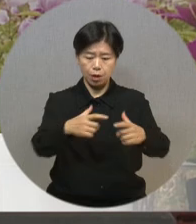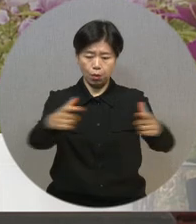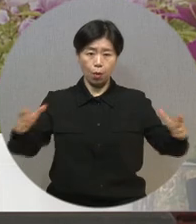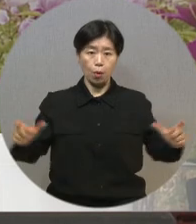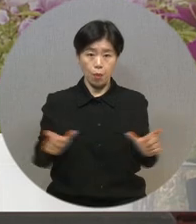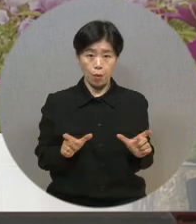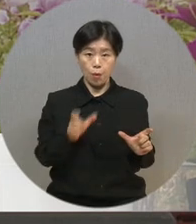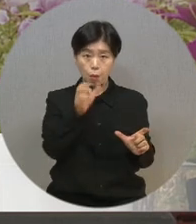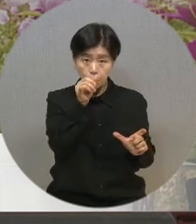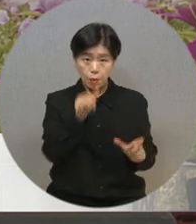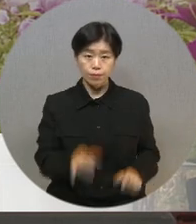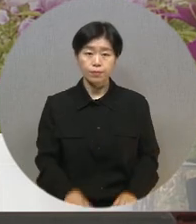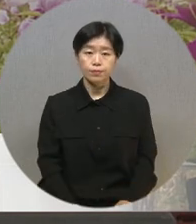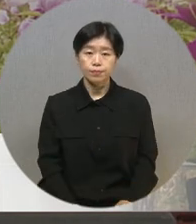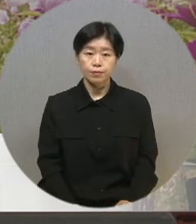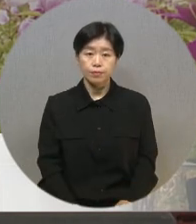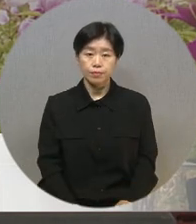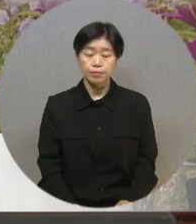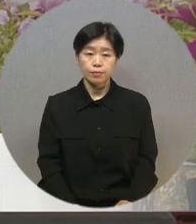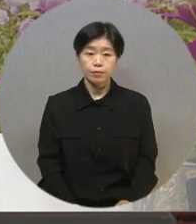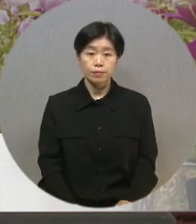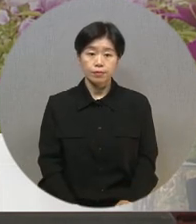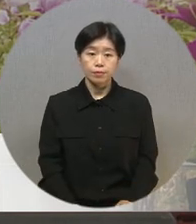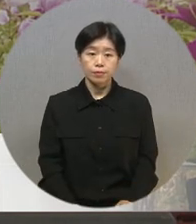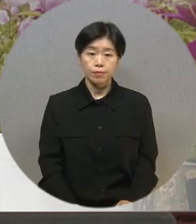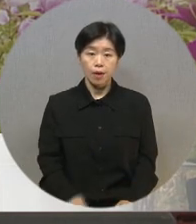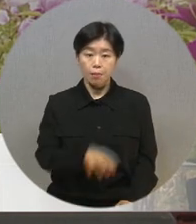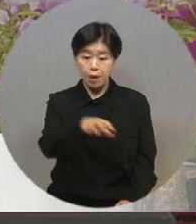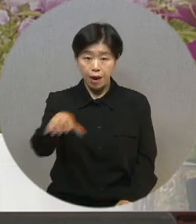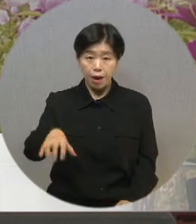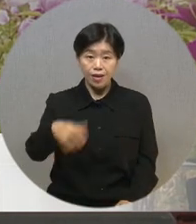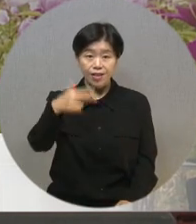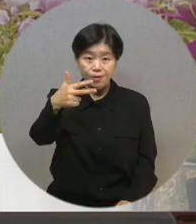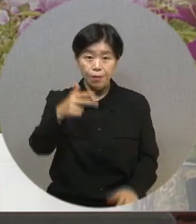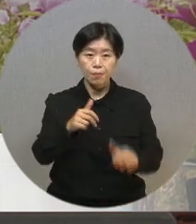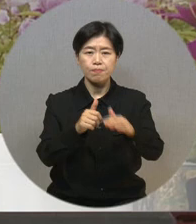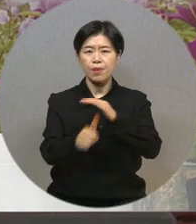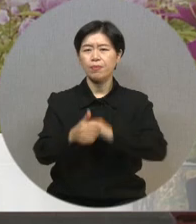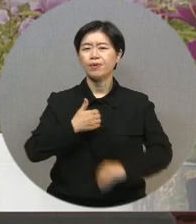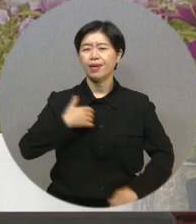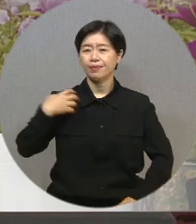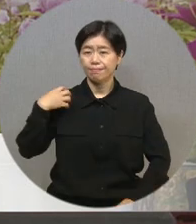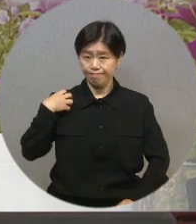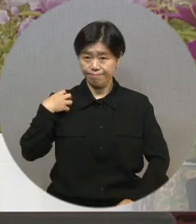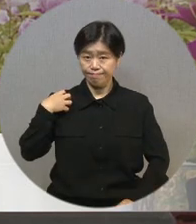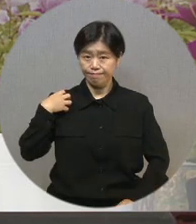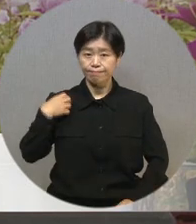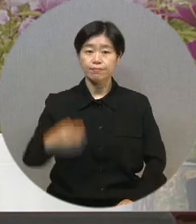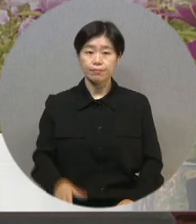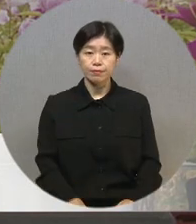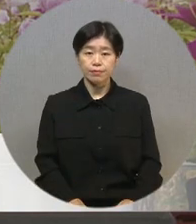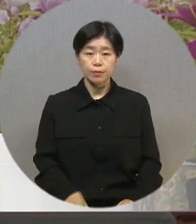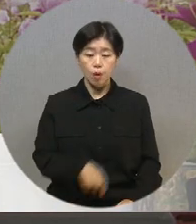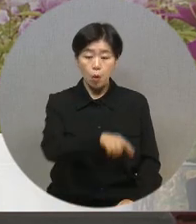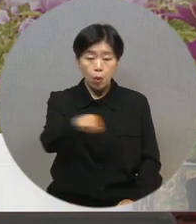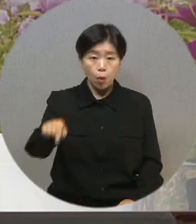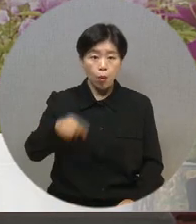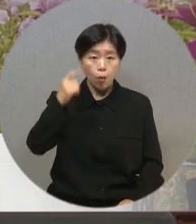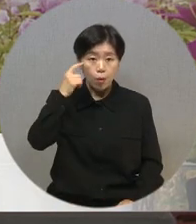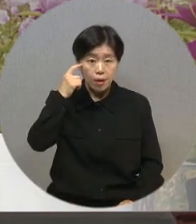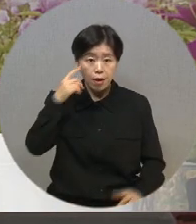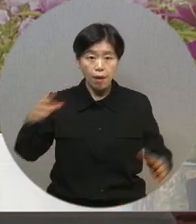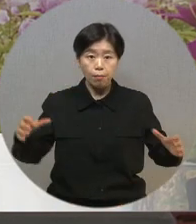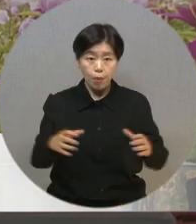농꽃빛 마을이라고 그래요. 7개 권역마을의 제가 촌장입니다. 그리고 7개 권역마을은 약초